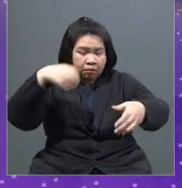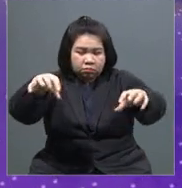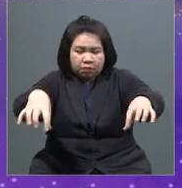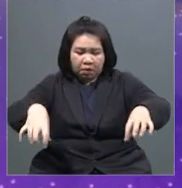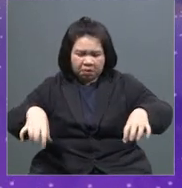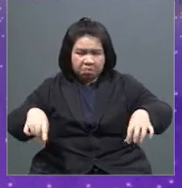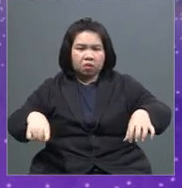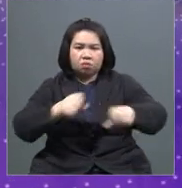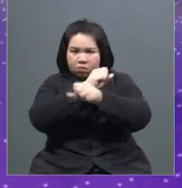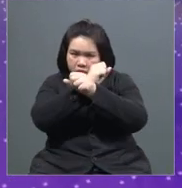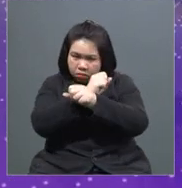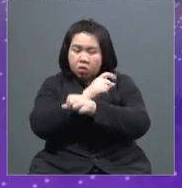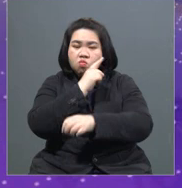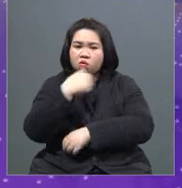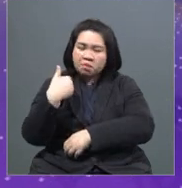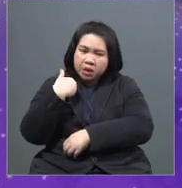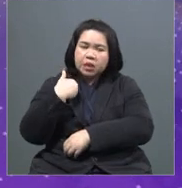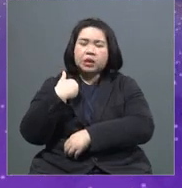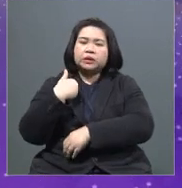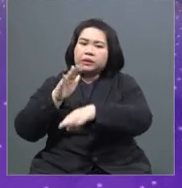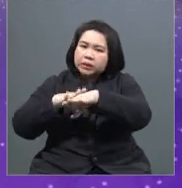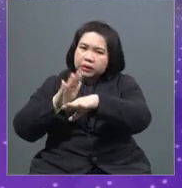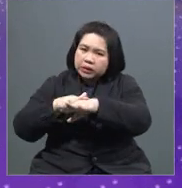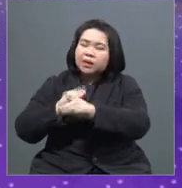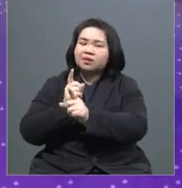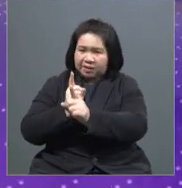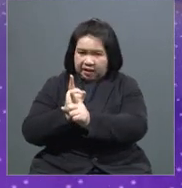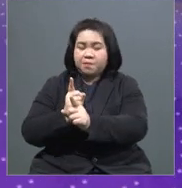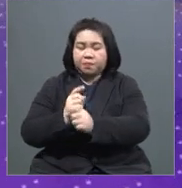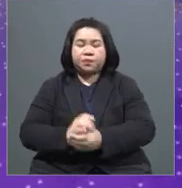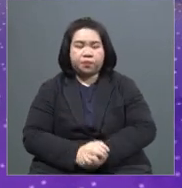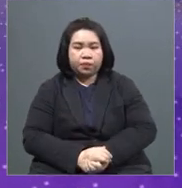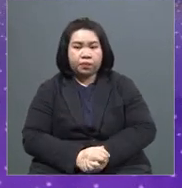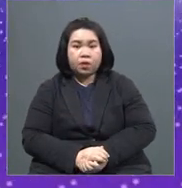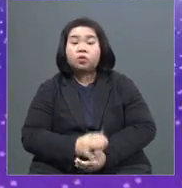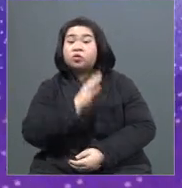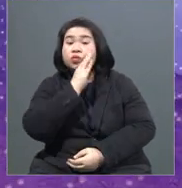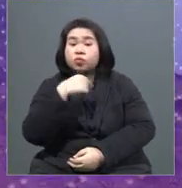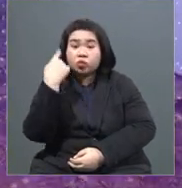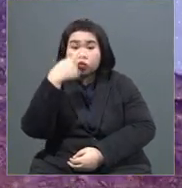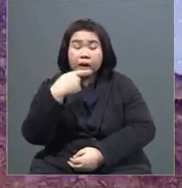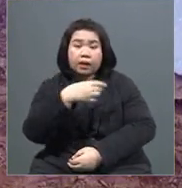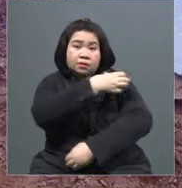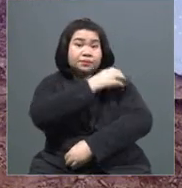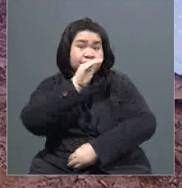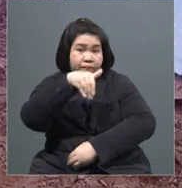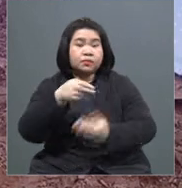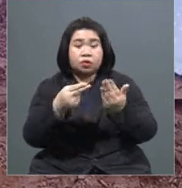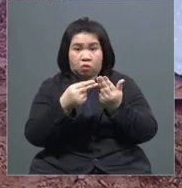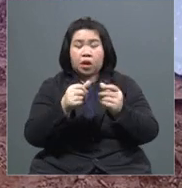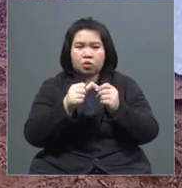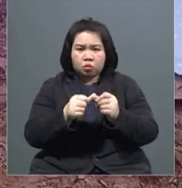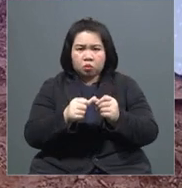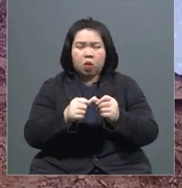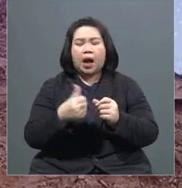ภัยและก็ปฏิบัติตามคำแนะนำของเจ้าหน้าที่นะครับ สำหรับพี่น้องประชาชนในพื้นที่ทางเทศบาลเมืองหนองคายนะคะได้มีการจั